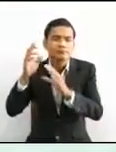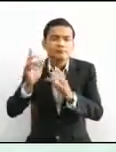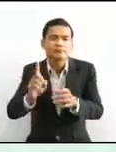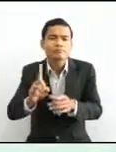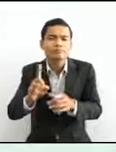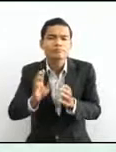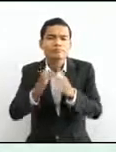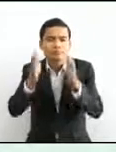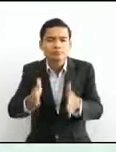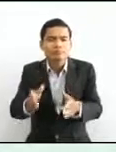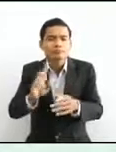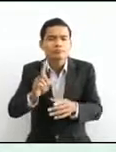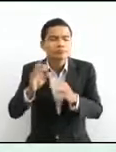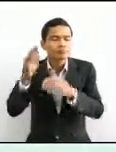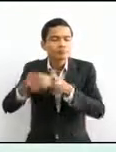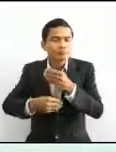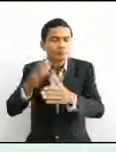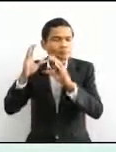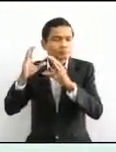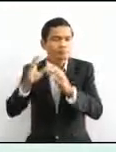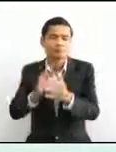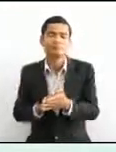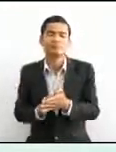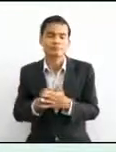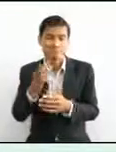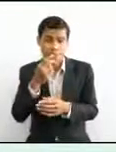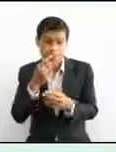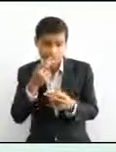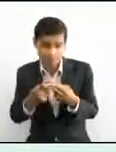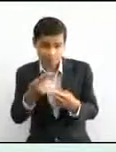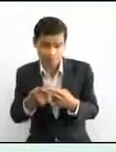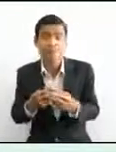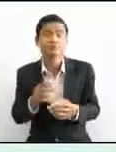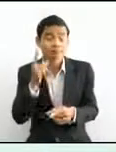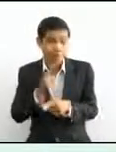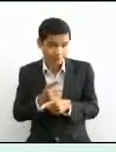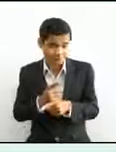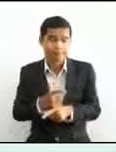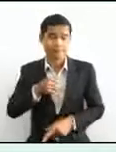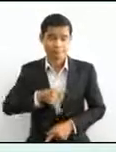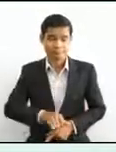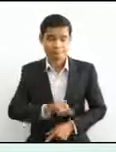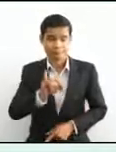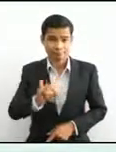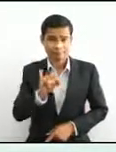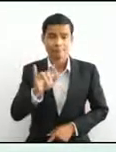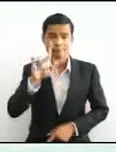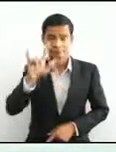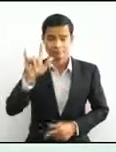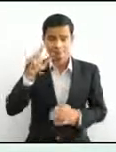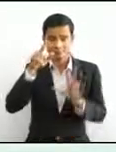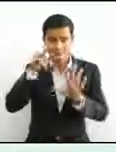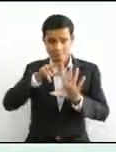mà nẹ cừu phong ná. Chà lò ná. Cứ. Chà cứ cháu. Cháu bóng. Chà nì. Cháu